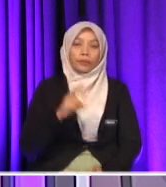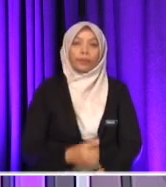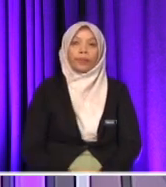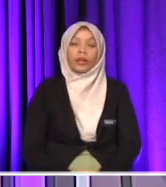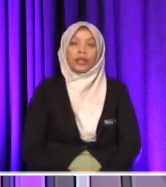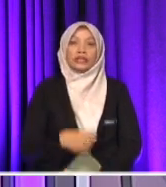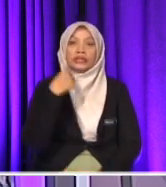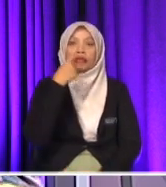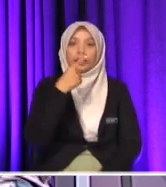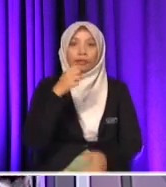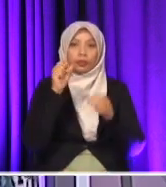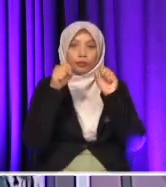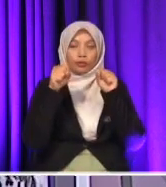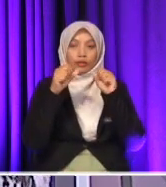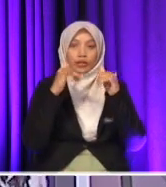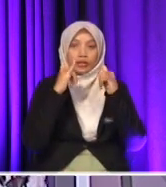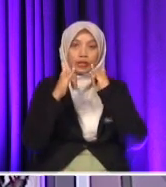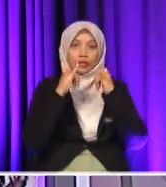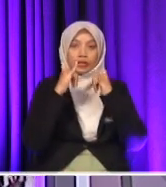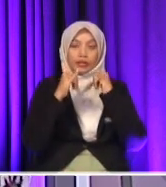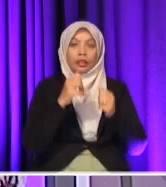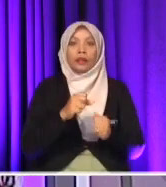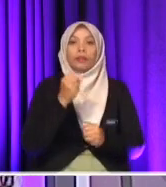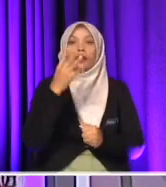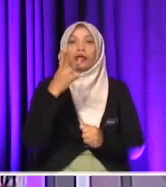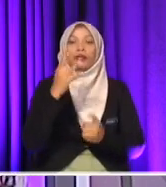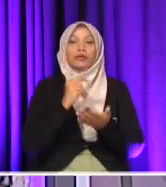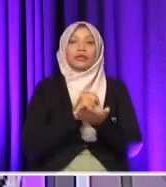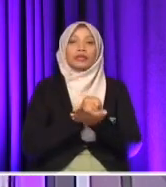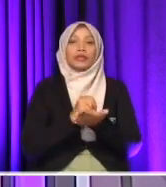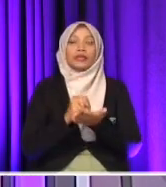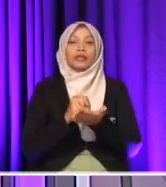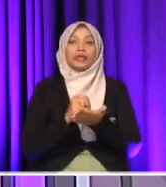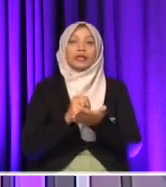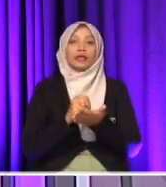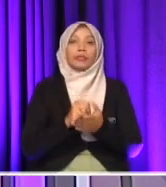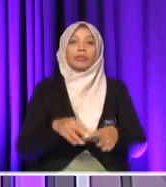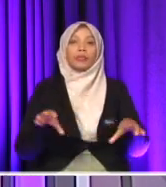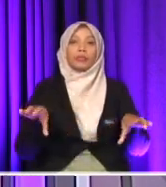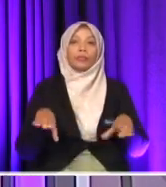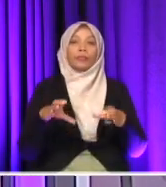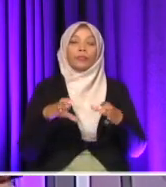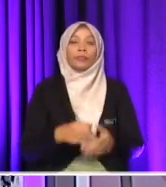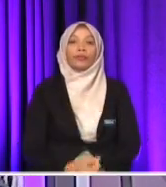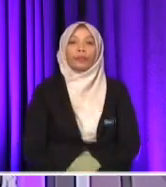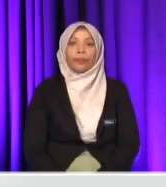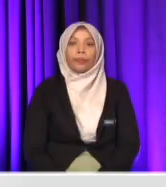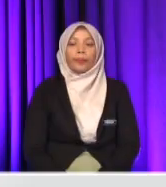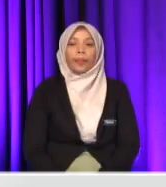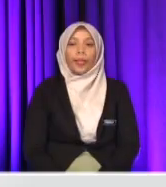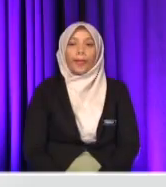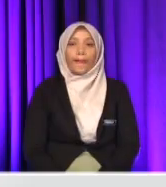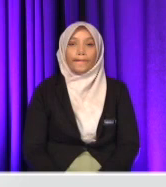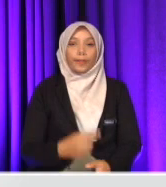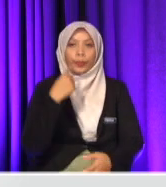siapa boleh nyatakan kepada saya, okey, berapa nilai kemuatan untuk kapasitor elektrolit ni? Siapa boleh bagi